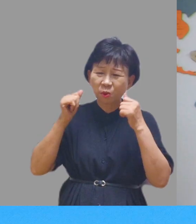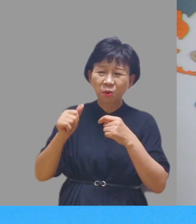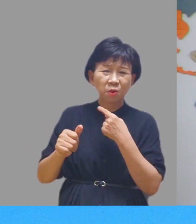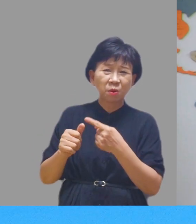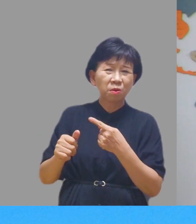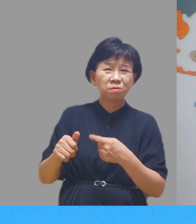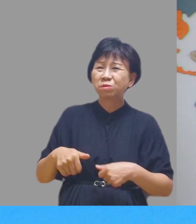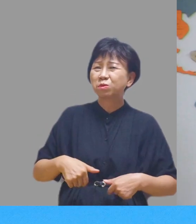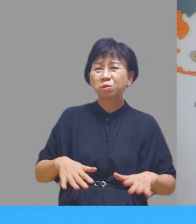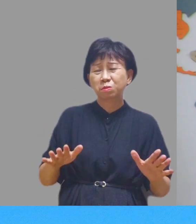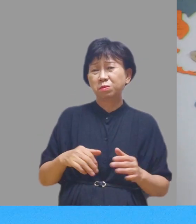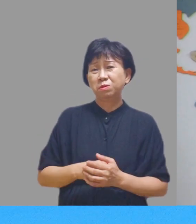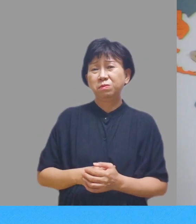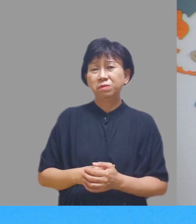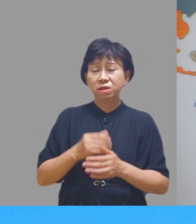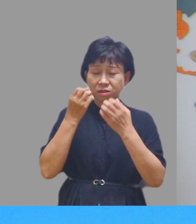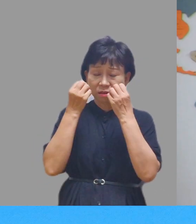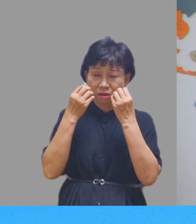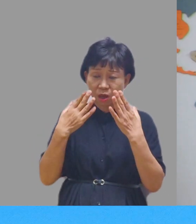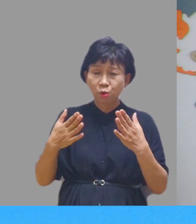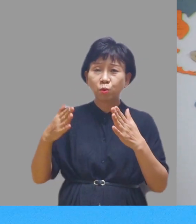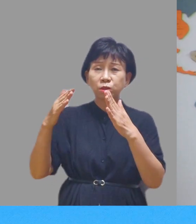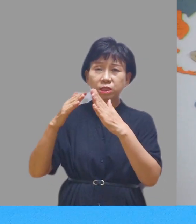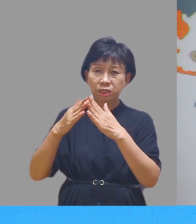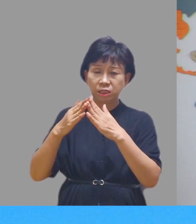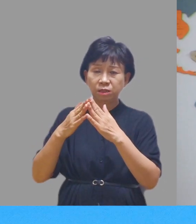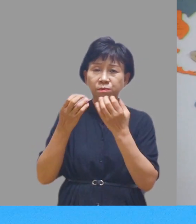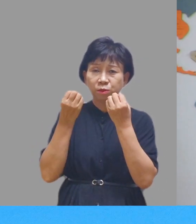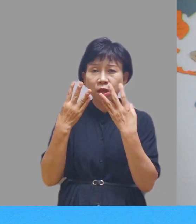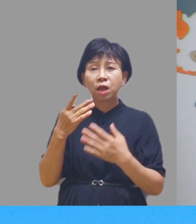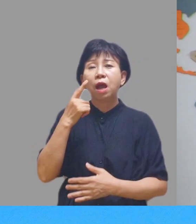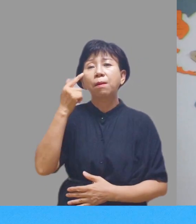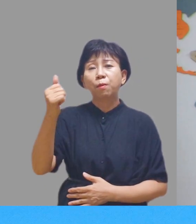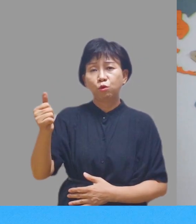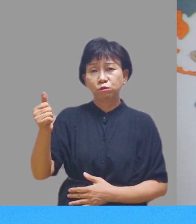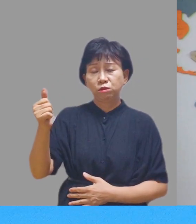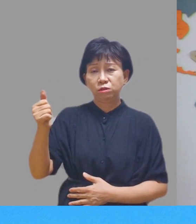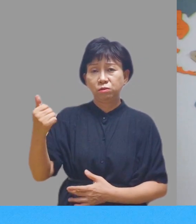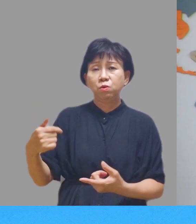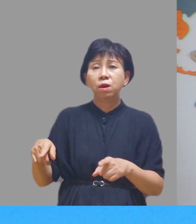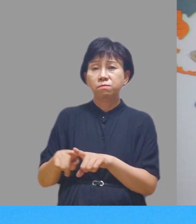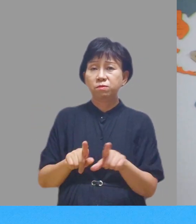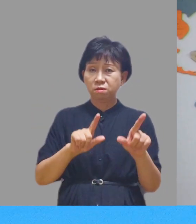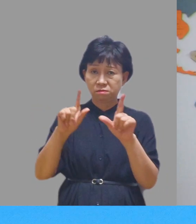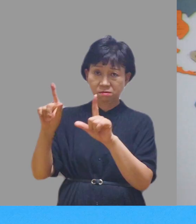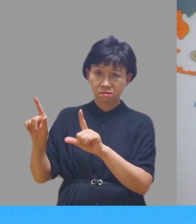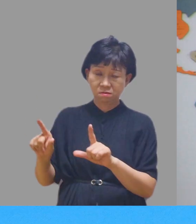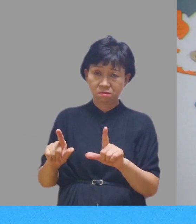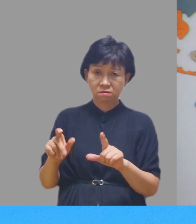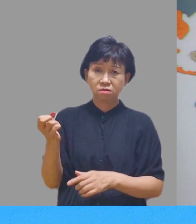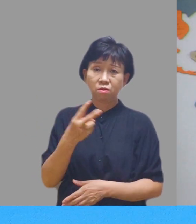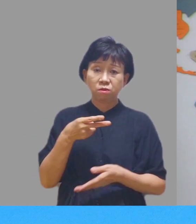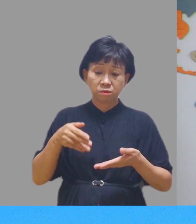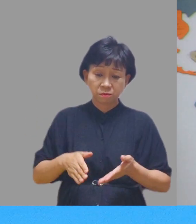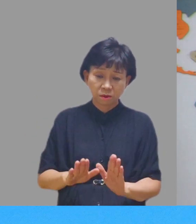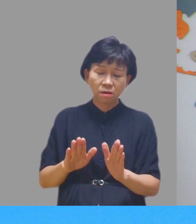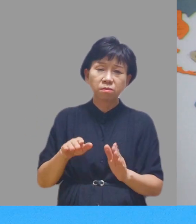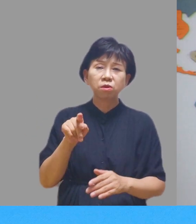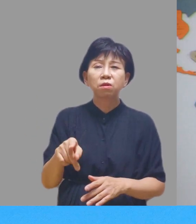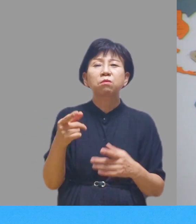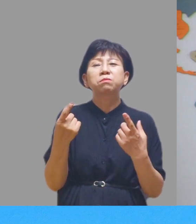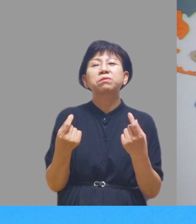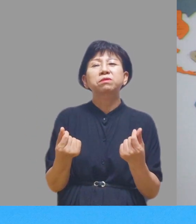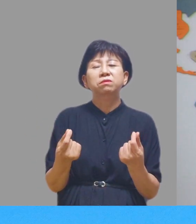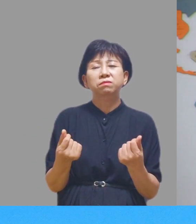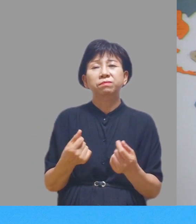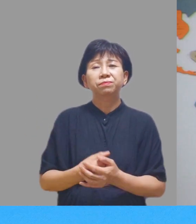아버지, 새로운 이름 아래서 새로운 삶을 살아갑니다. 거듭남이 바로